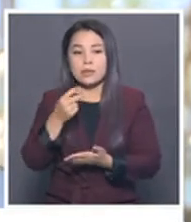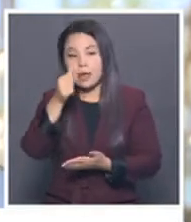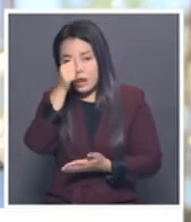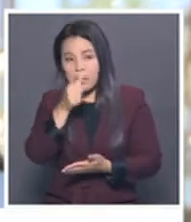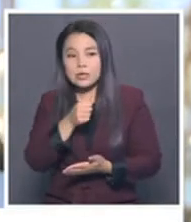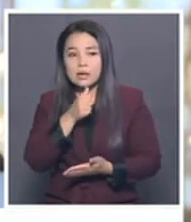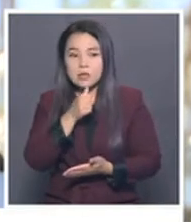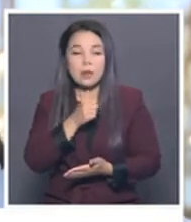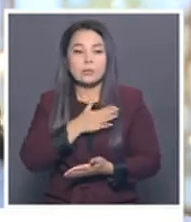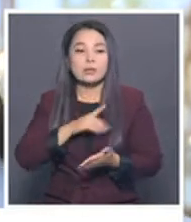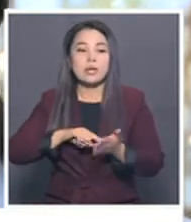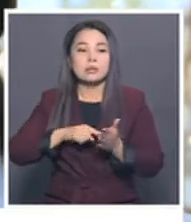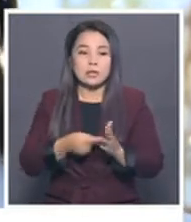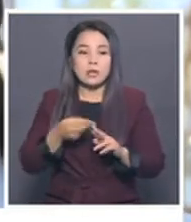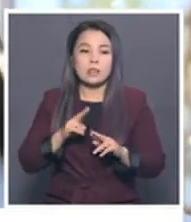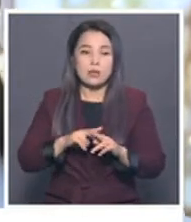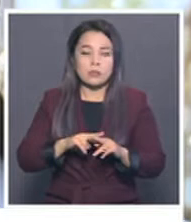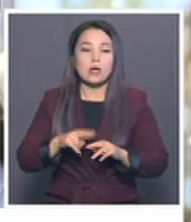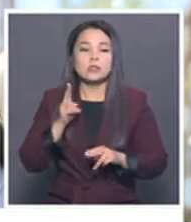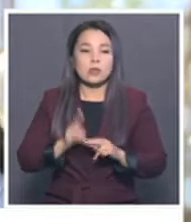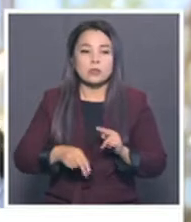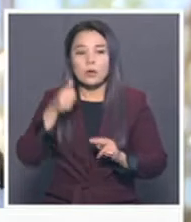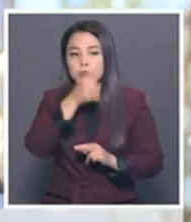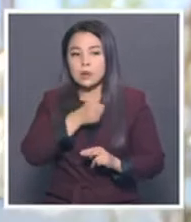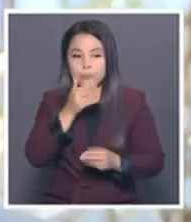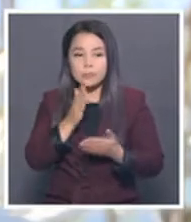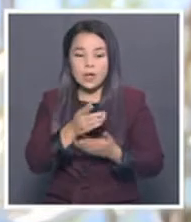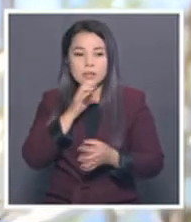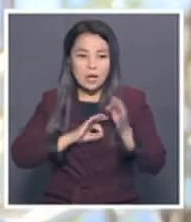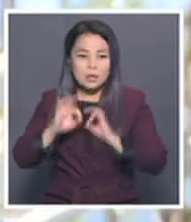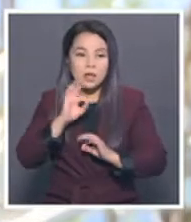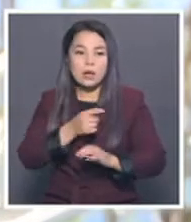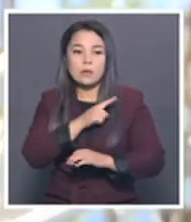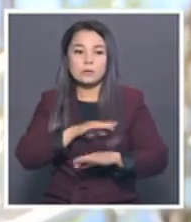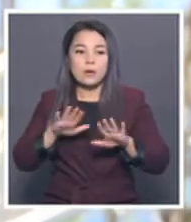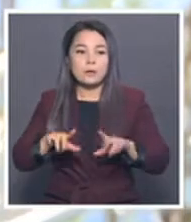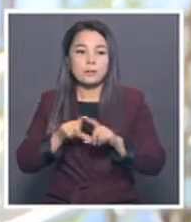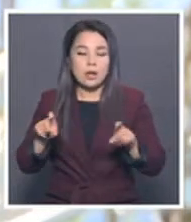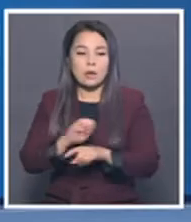ендігі мақсатымыз жылдың аяғына дейін дәр-дәрмекпенен ауруханаларды қамтамасыз ету.